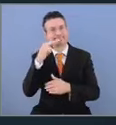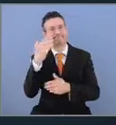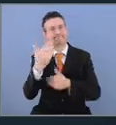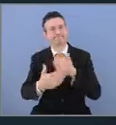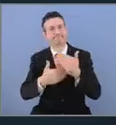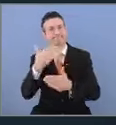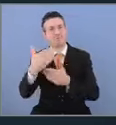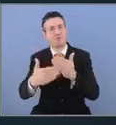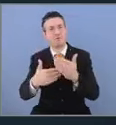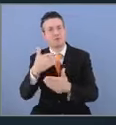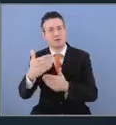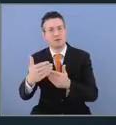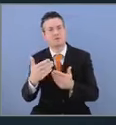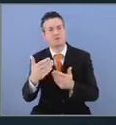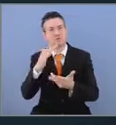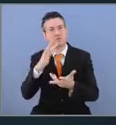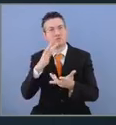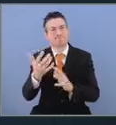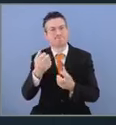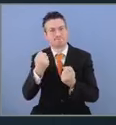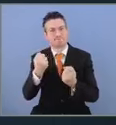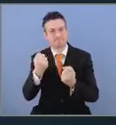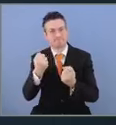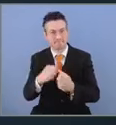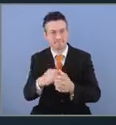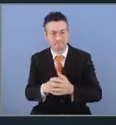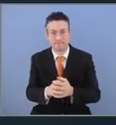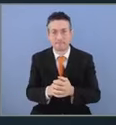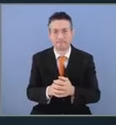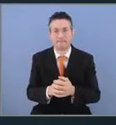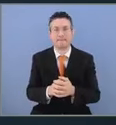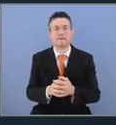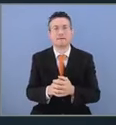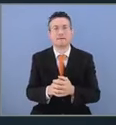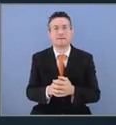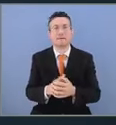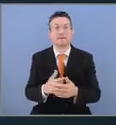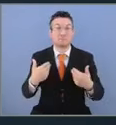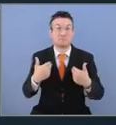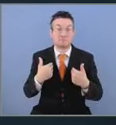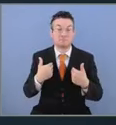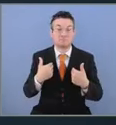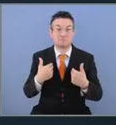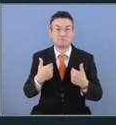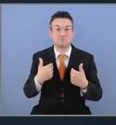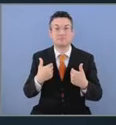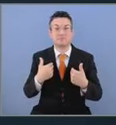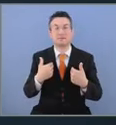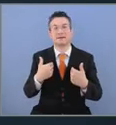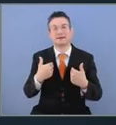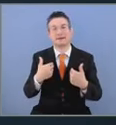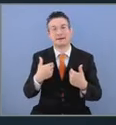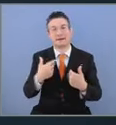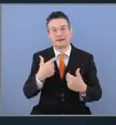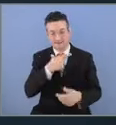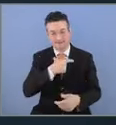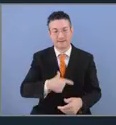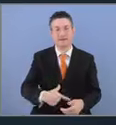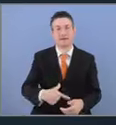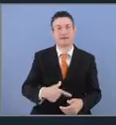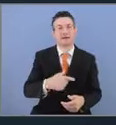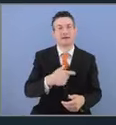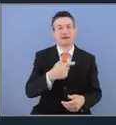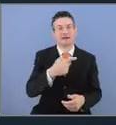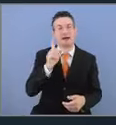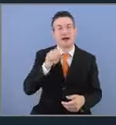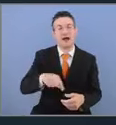consolidi ulteriormente. Io mi sono presentato col cappello di Startare Food Handy, ma sono anche nel Business Council